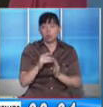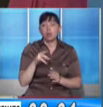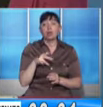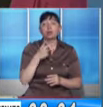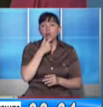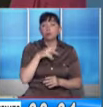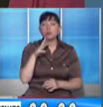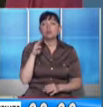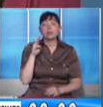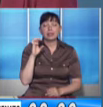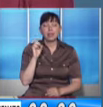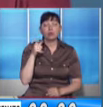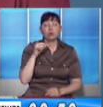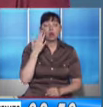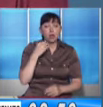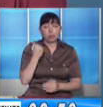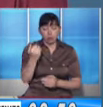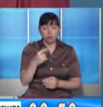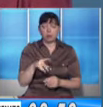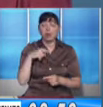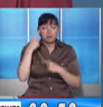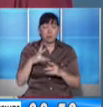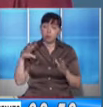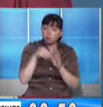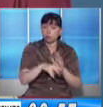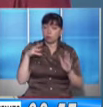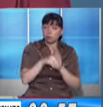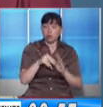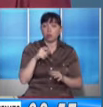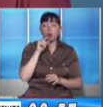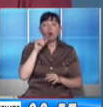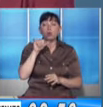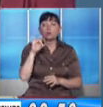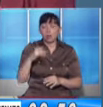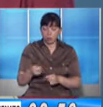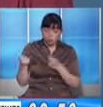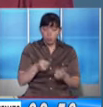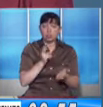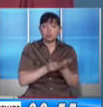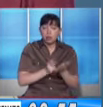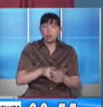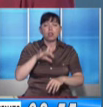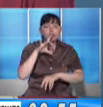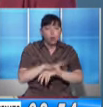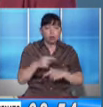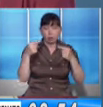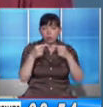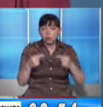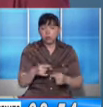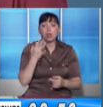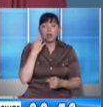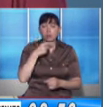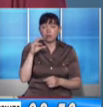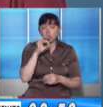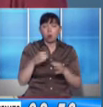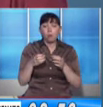domnul Tirguță, dumneavoastră când vă împiedicați atât de Renato Usatăi, aș vrea ca să veniți cu dovezi, fapte exacte și concrete și când vorbiți